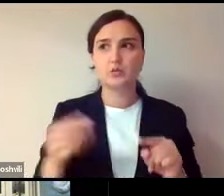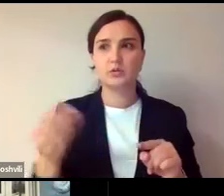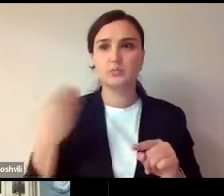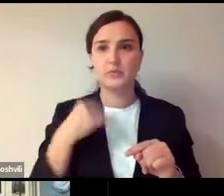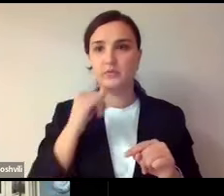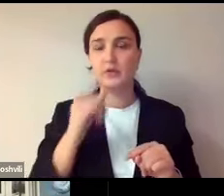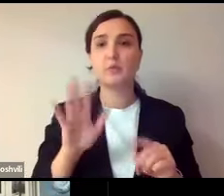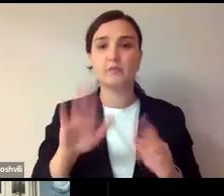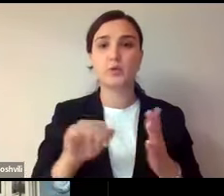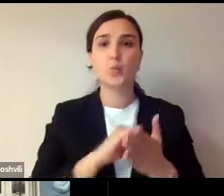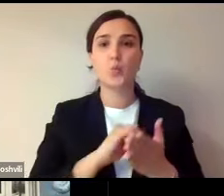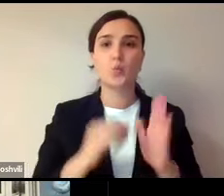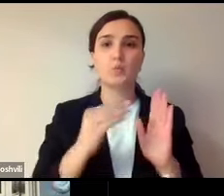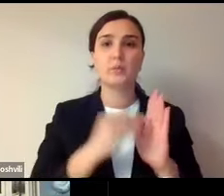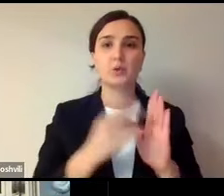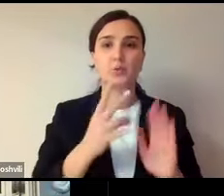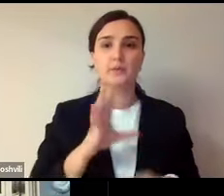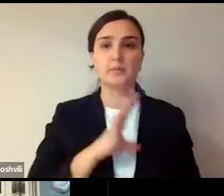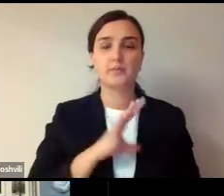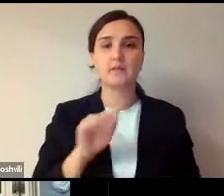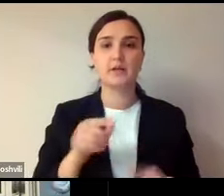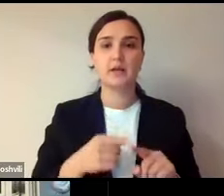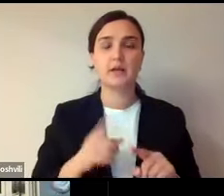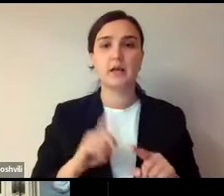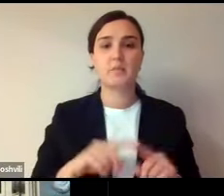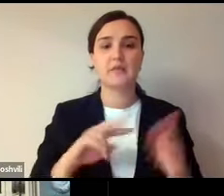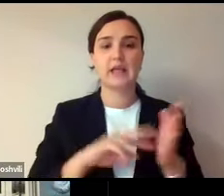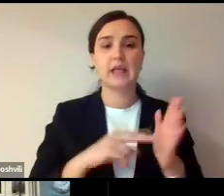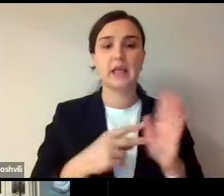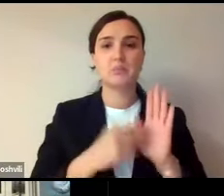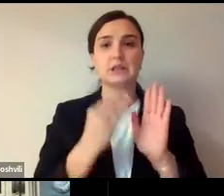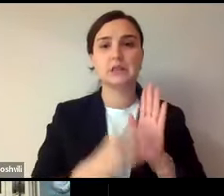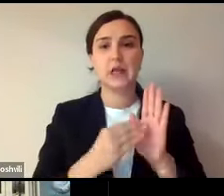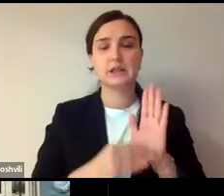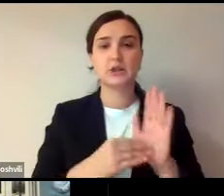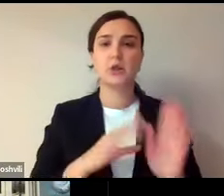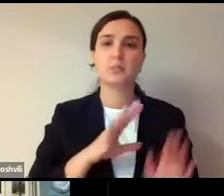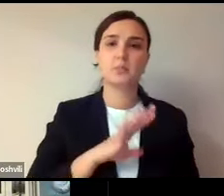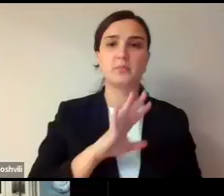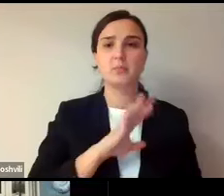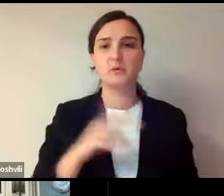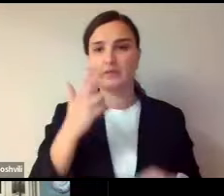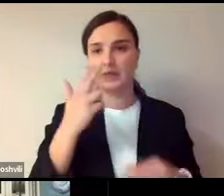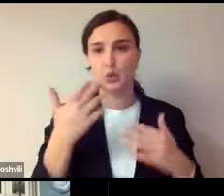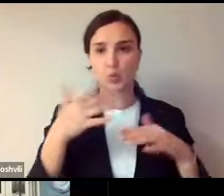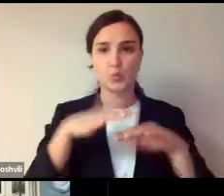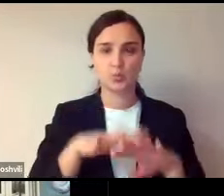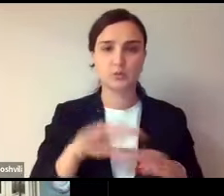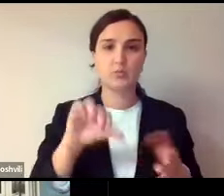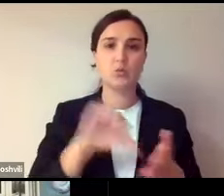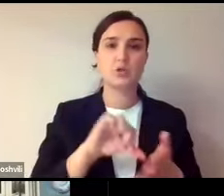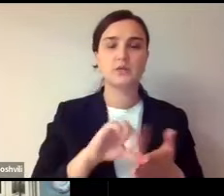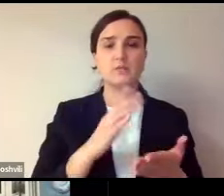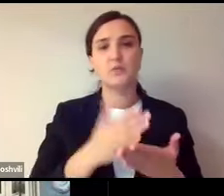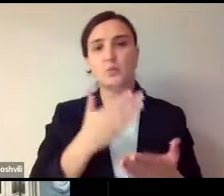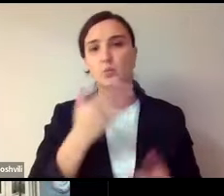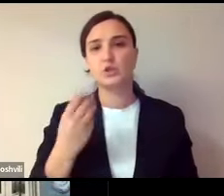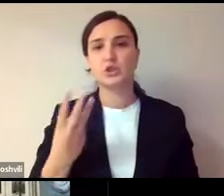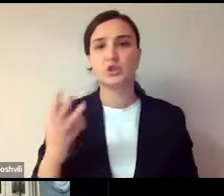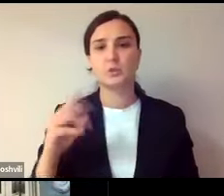დოკუმენტი მაინც იყოს. ამ გეგმის გაწერა იყო თორე ინკლუზიური. მონაწილეობას იღებდნენ თორე შეშმოტირები და